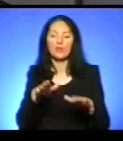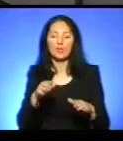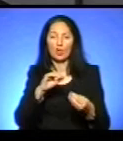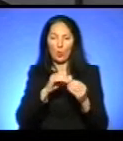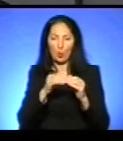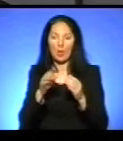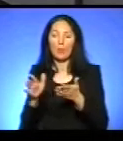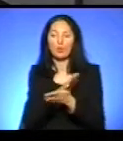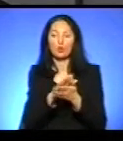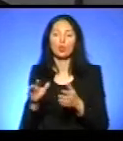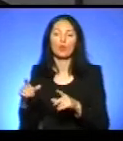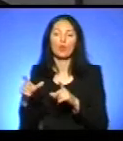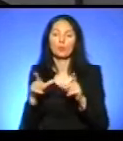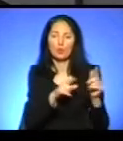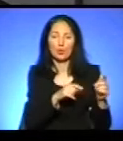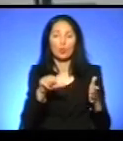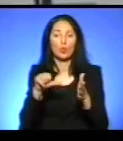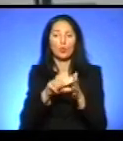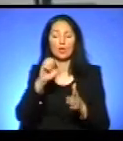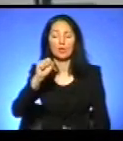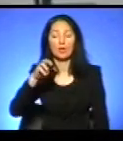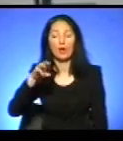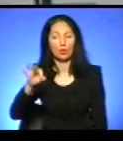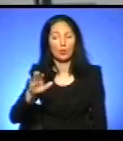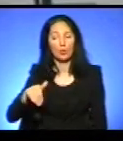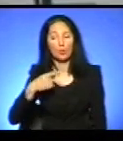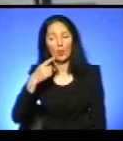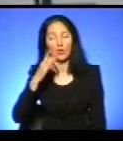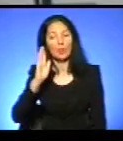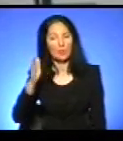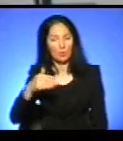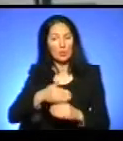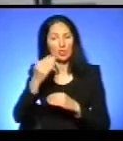погоди у прямому ефірі. Дочекайтеся. Ну що ж, вам гарного